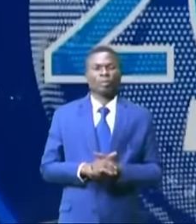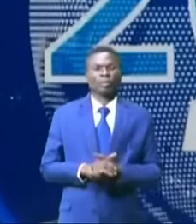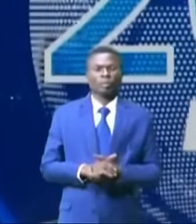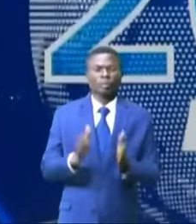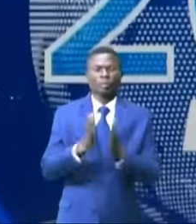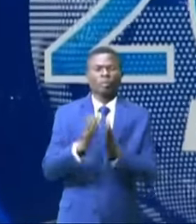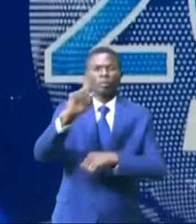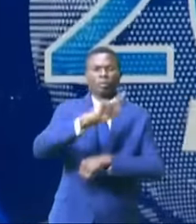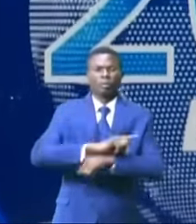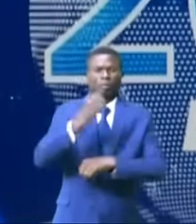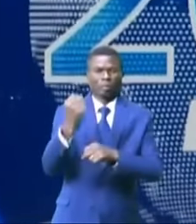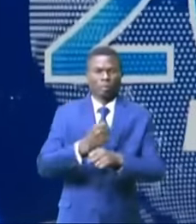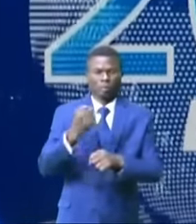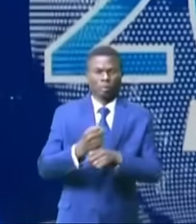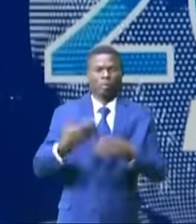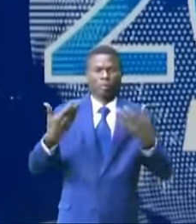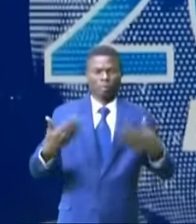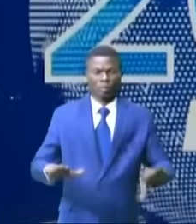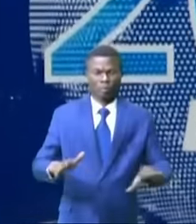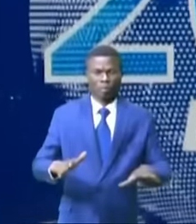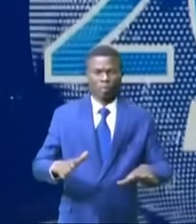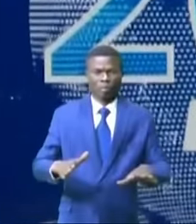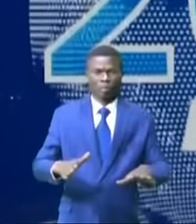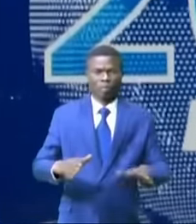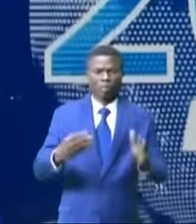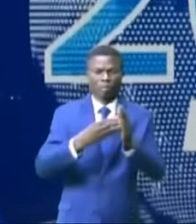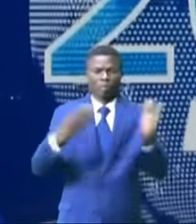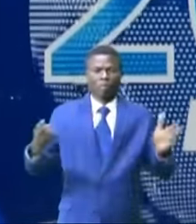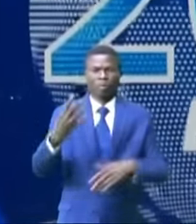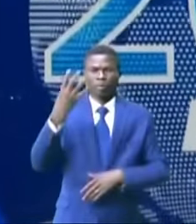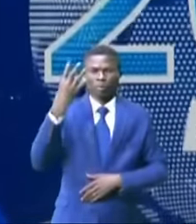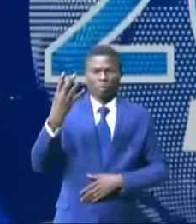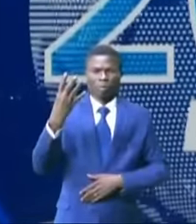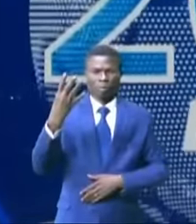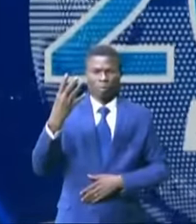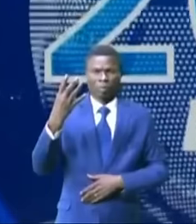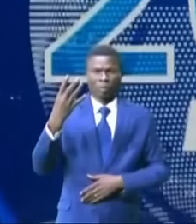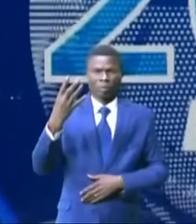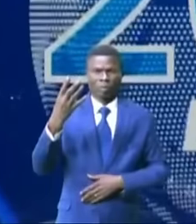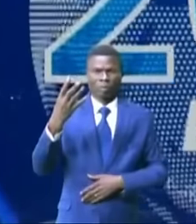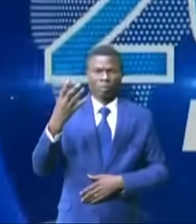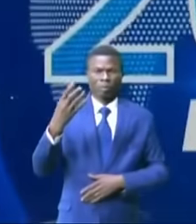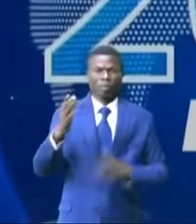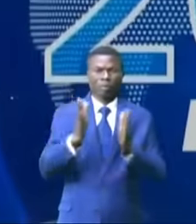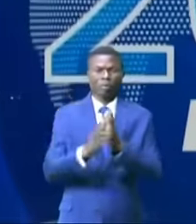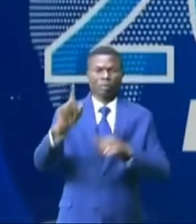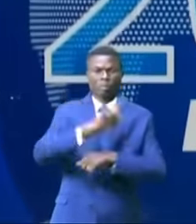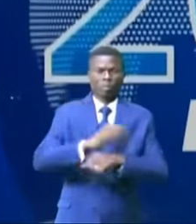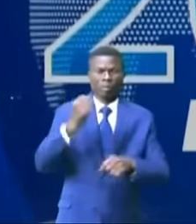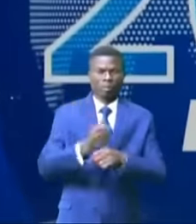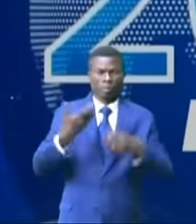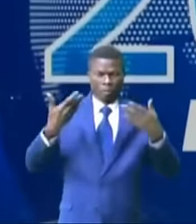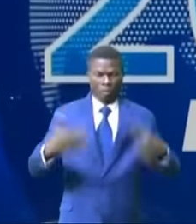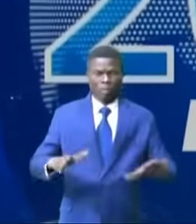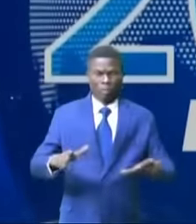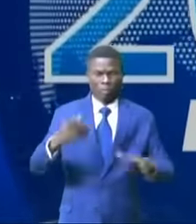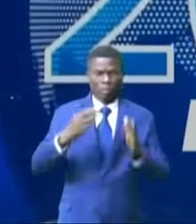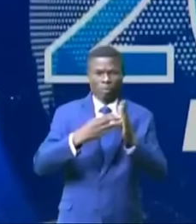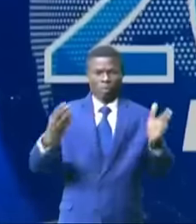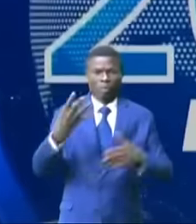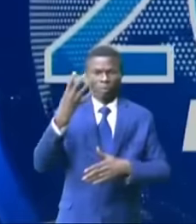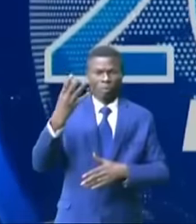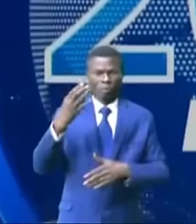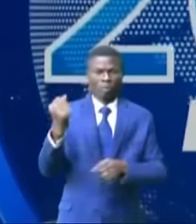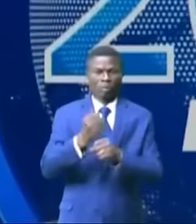10 jours de travaux auront suffi aux 94... C'est pas ça. 10 jours de travaux auront suffi aux